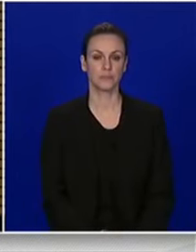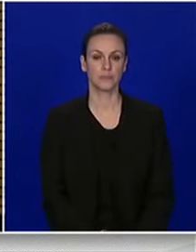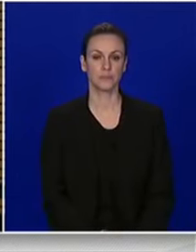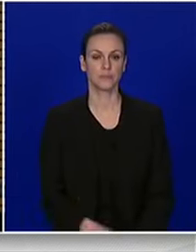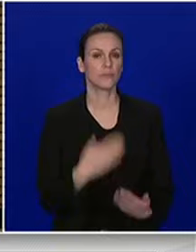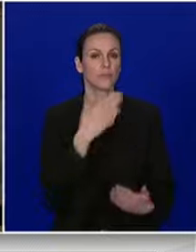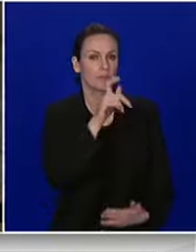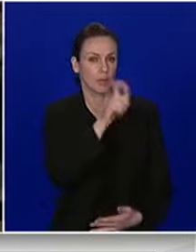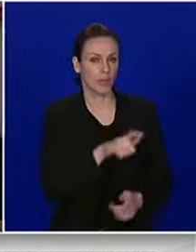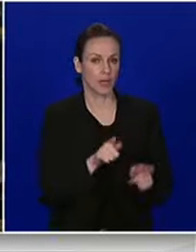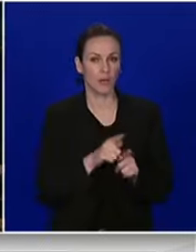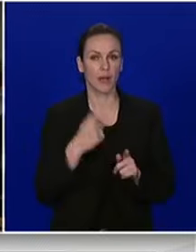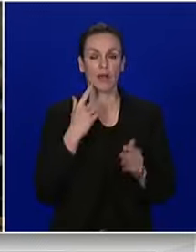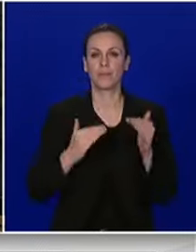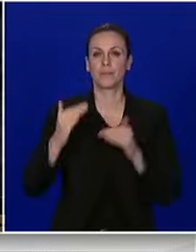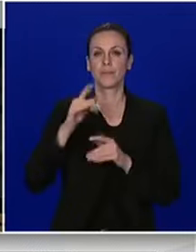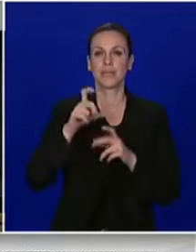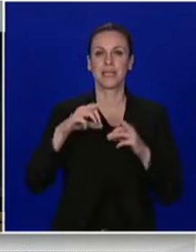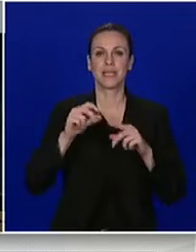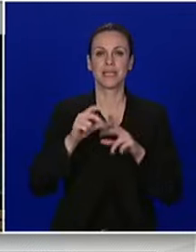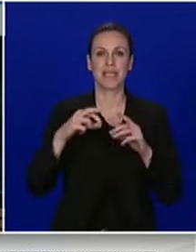Hvala vam lijepa, primarije Capake.